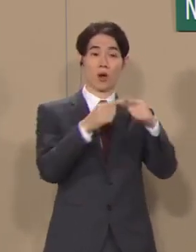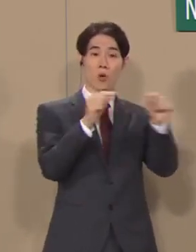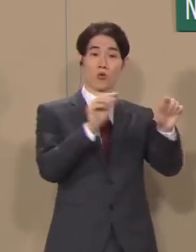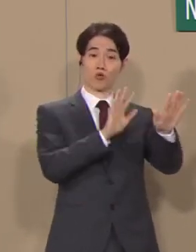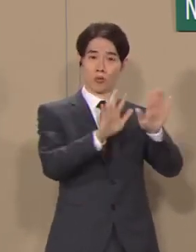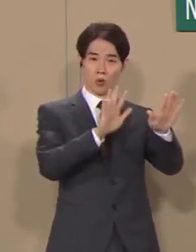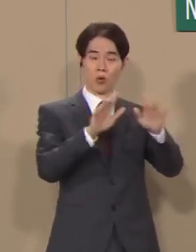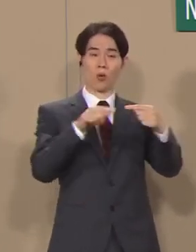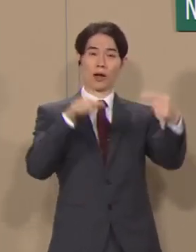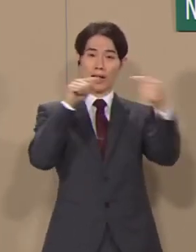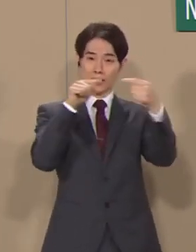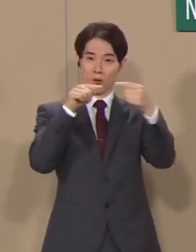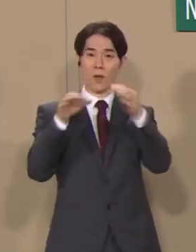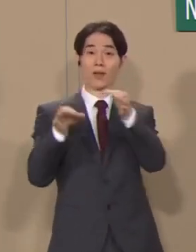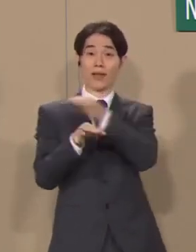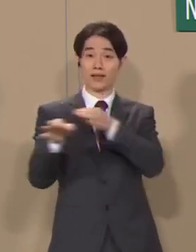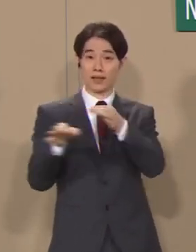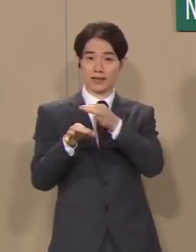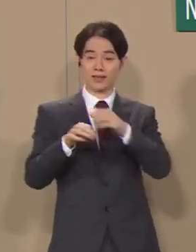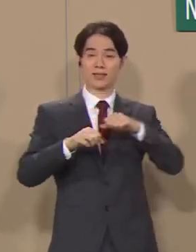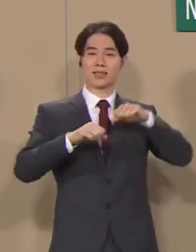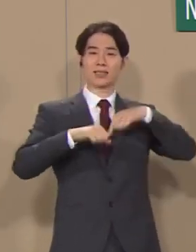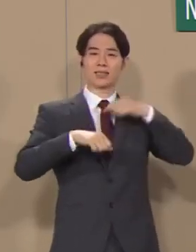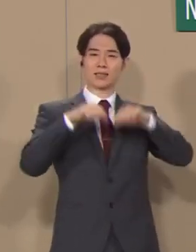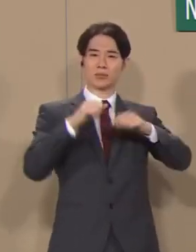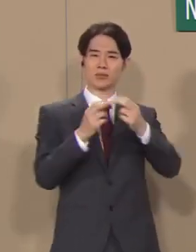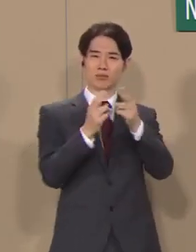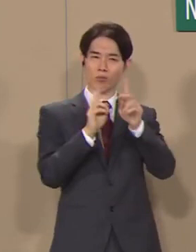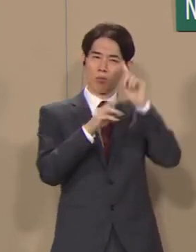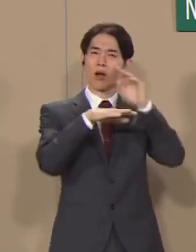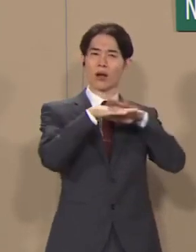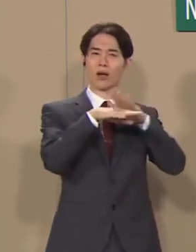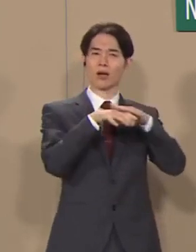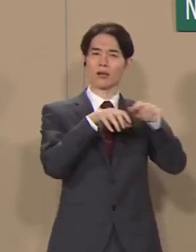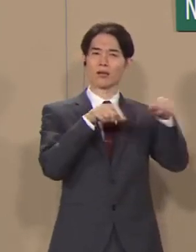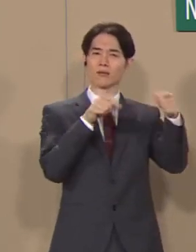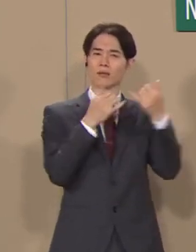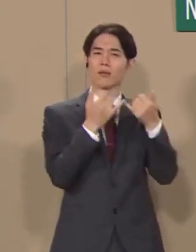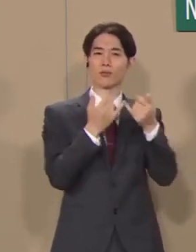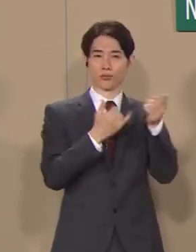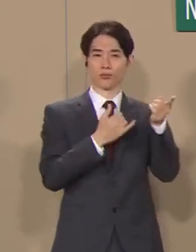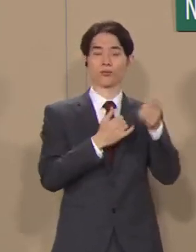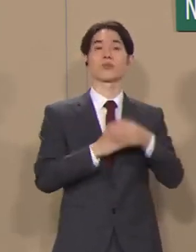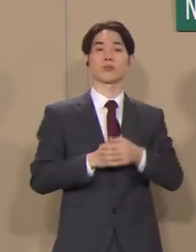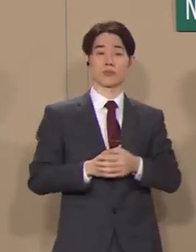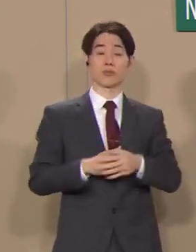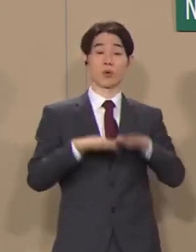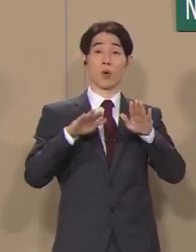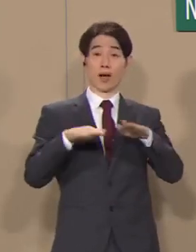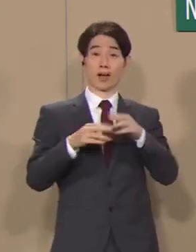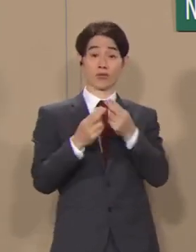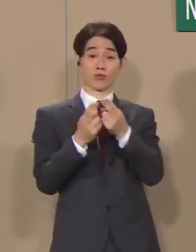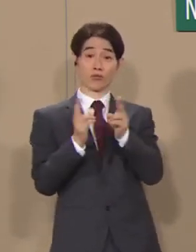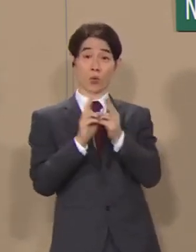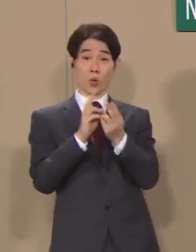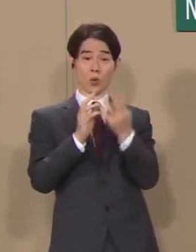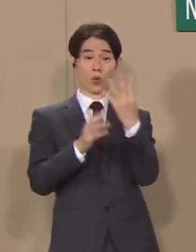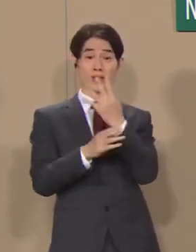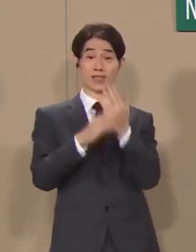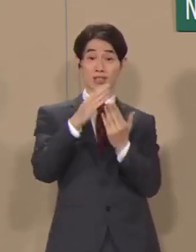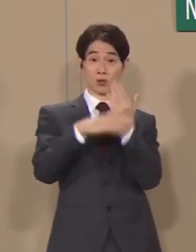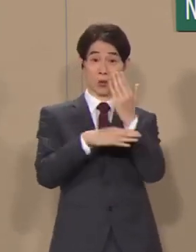経済において中民主党の考えにとても近いです今回の選挙でよ吟醸の当選者が出れば